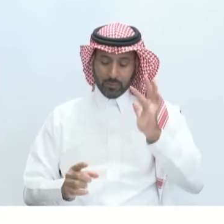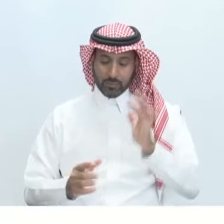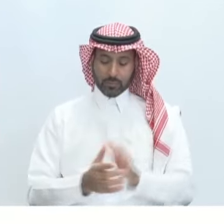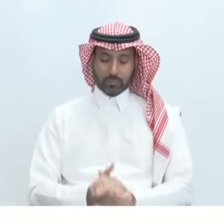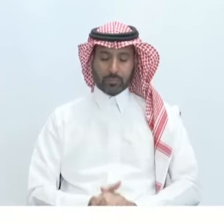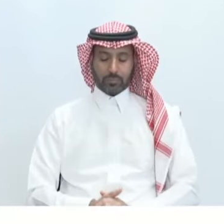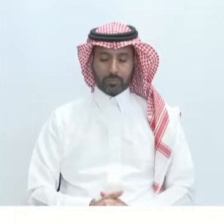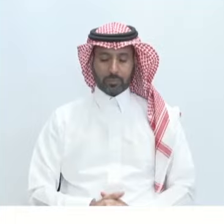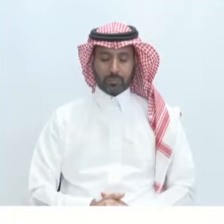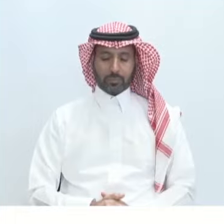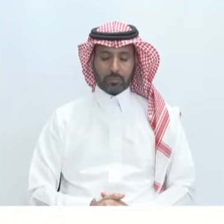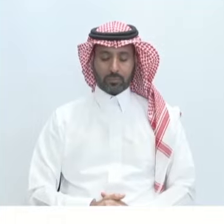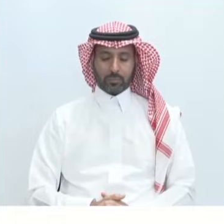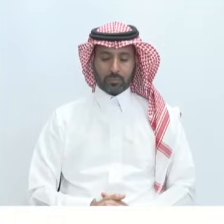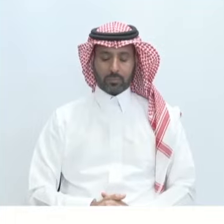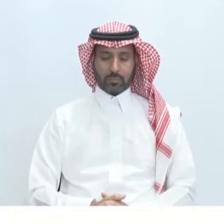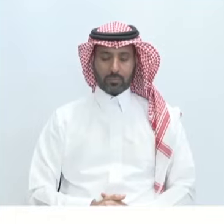للتحكم في شكل